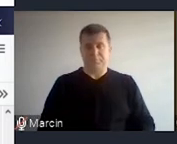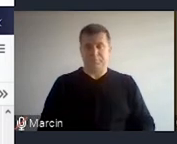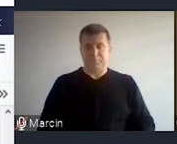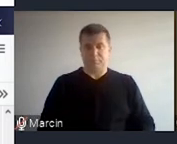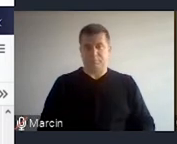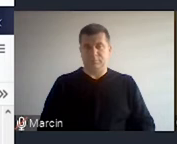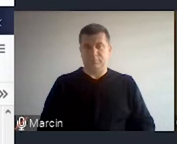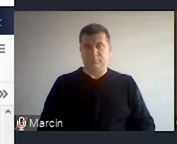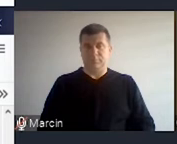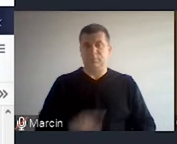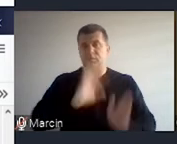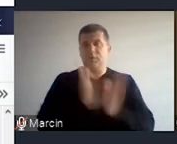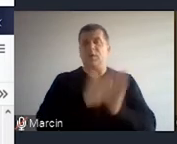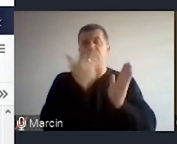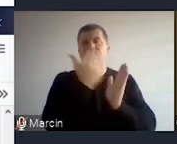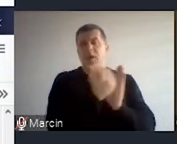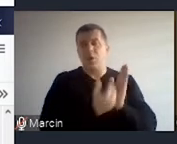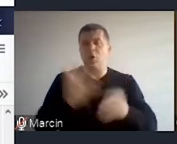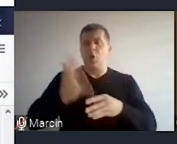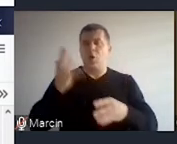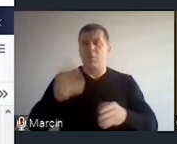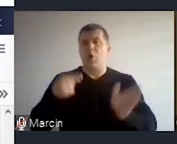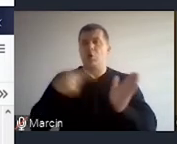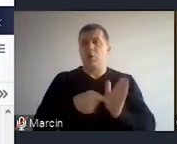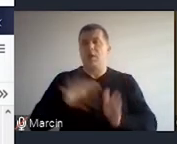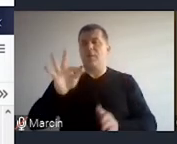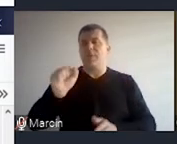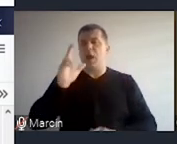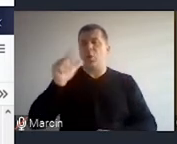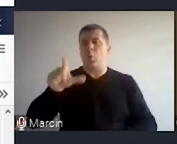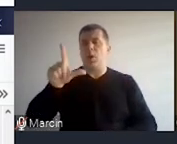Czyli te warunki obostrzenia, one dotyczą fakultatywnych